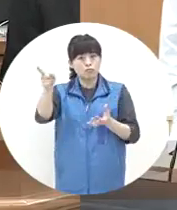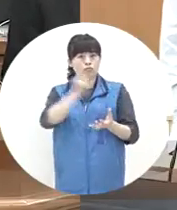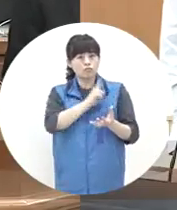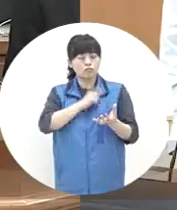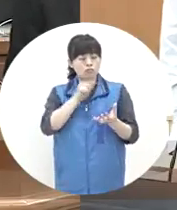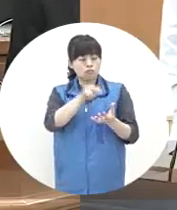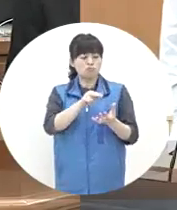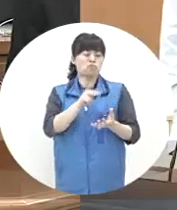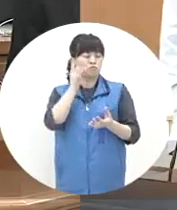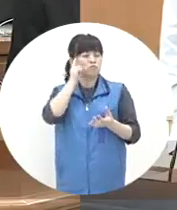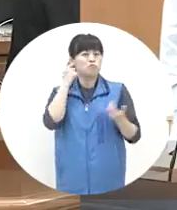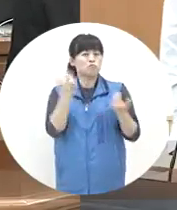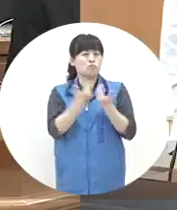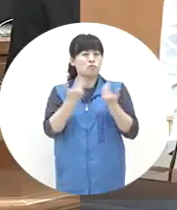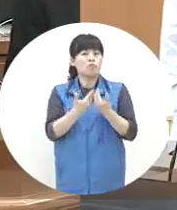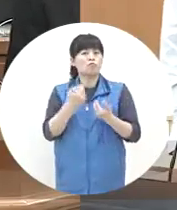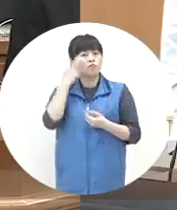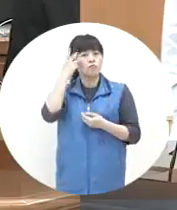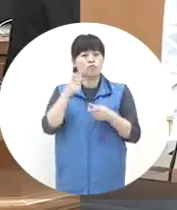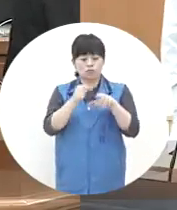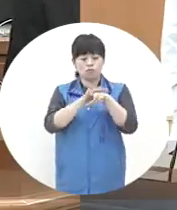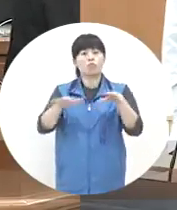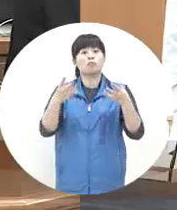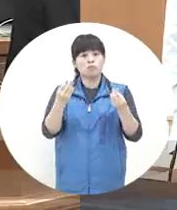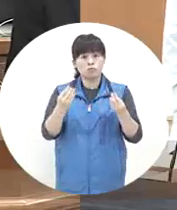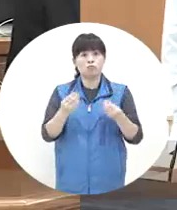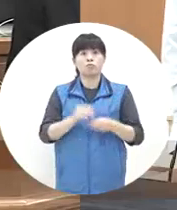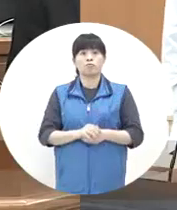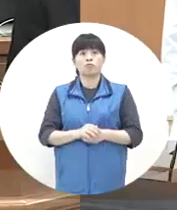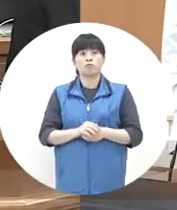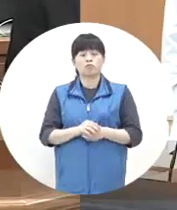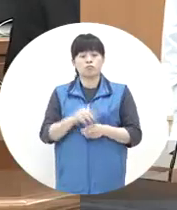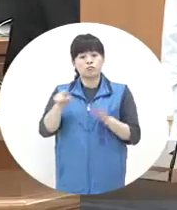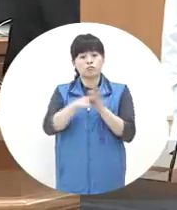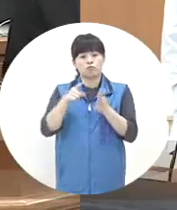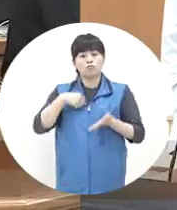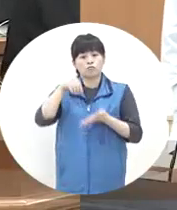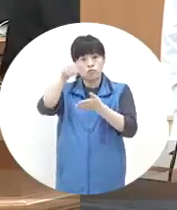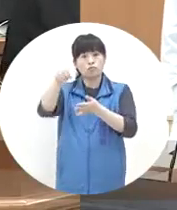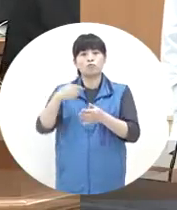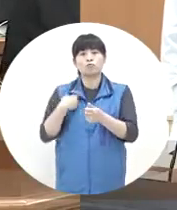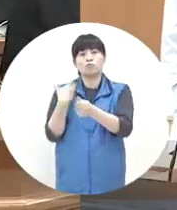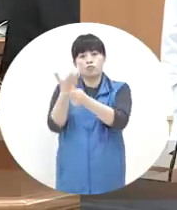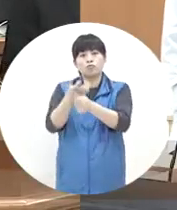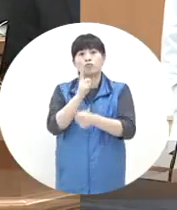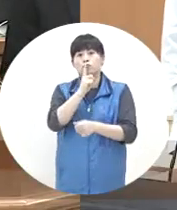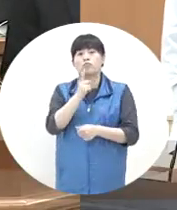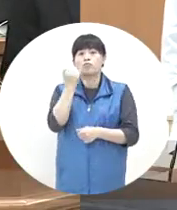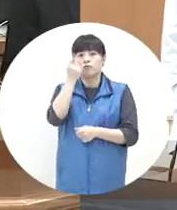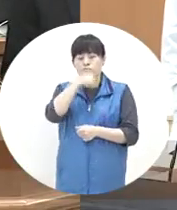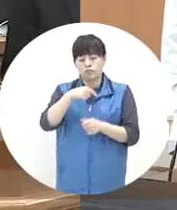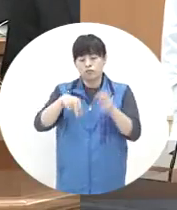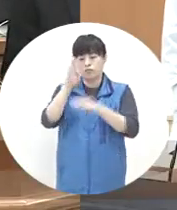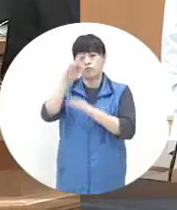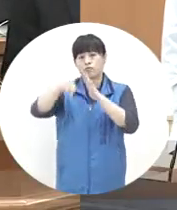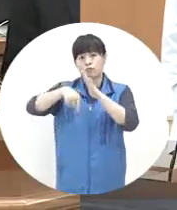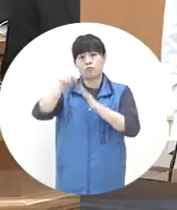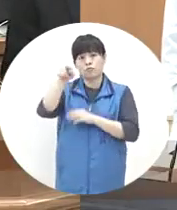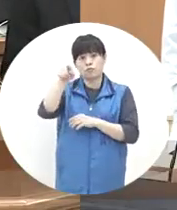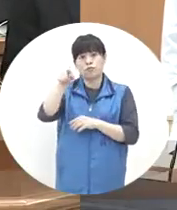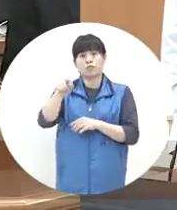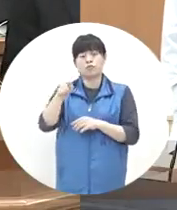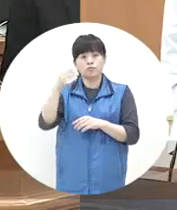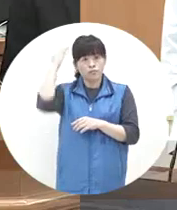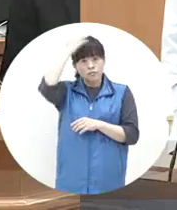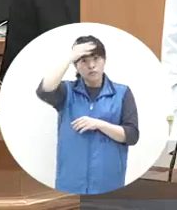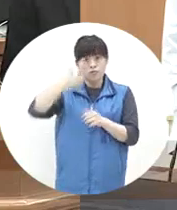声音，也认为这不公平，所以当时我们就择定说，那行政院是不是以郑文